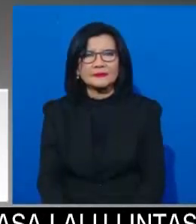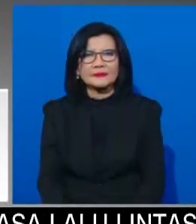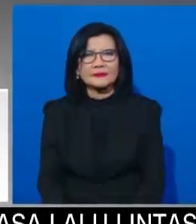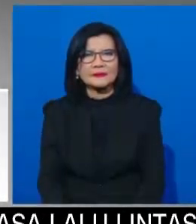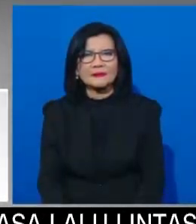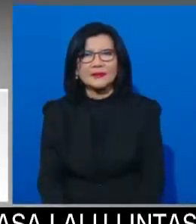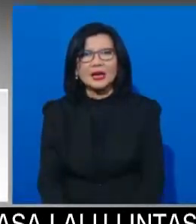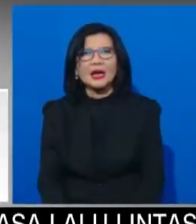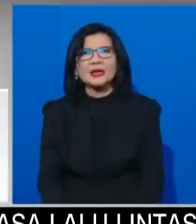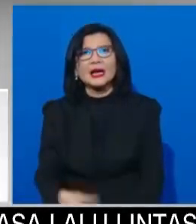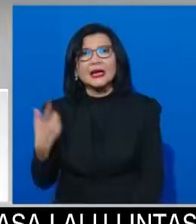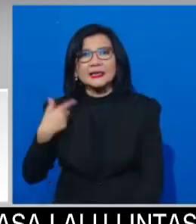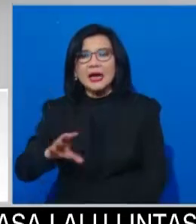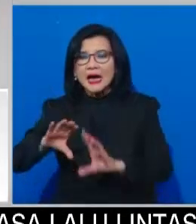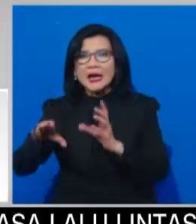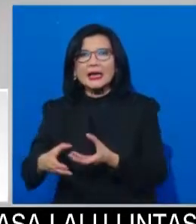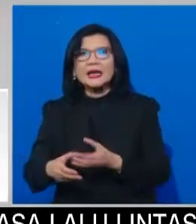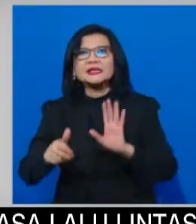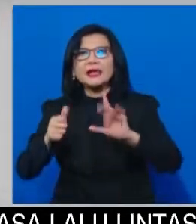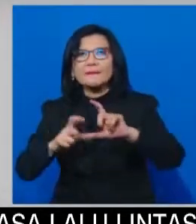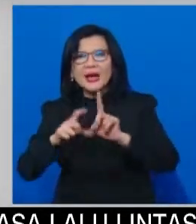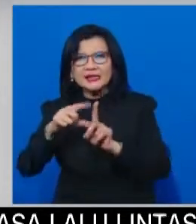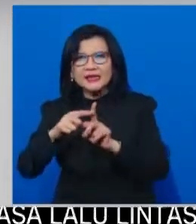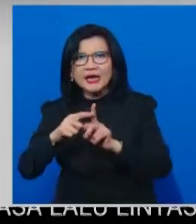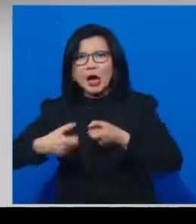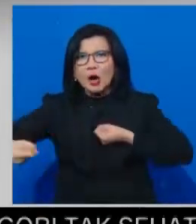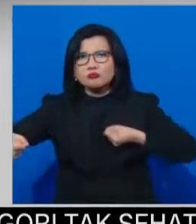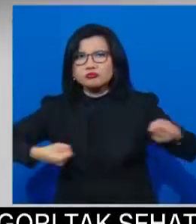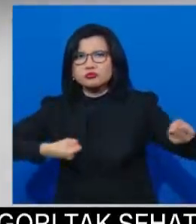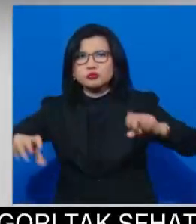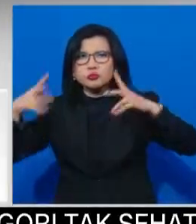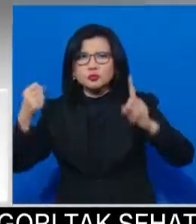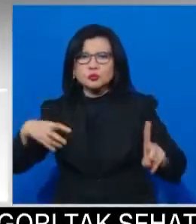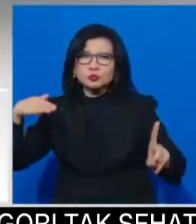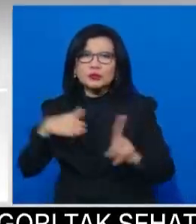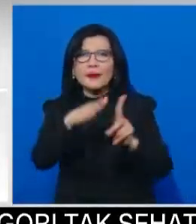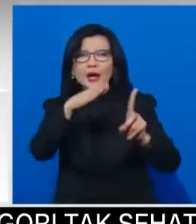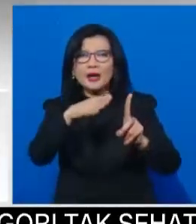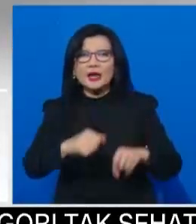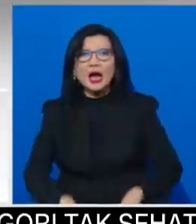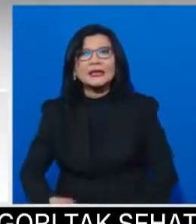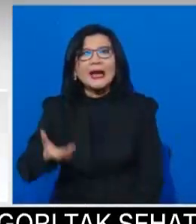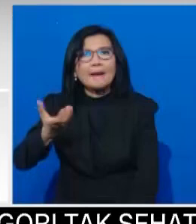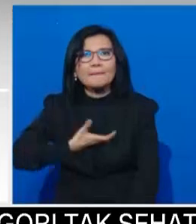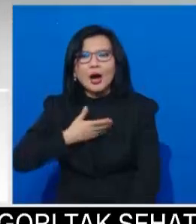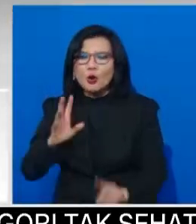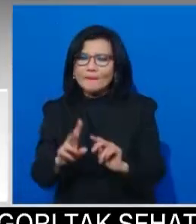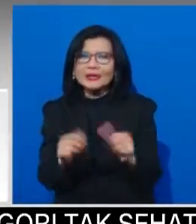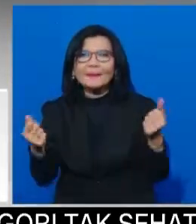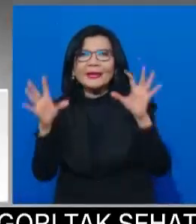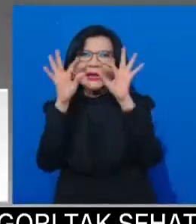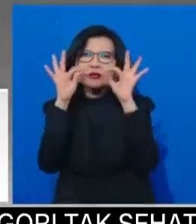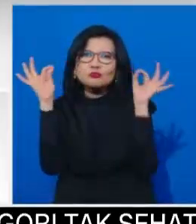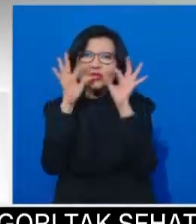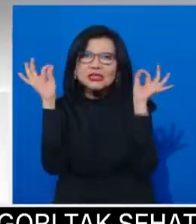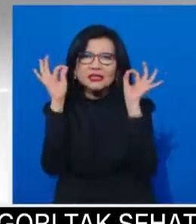Nabila yang masih duduk di bangku kelas 6 sekolah dasar tertabrak truk pada Jumat 21 Juli lalu saat hendak menyelamatkan kucing